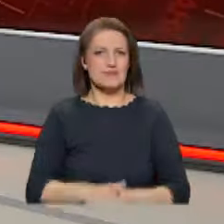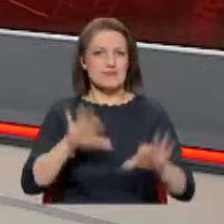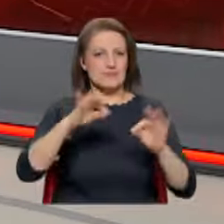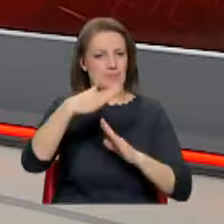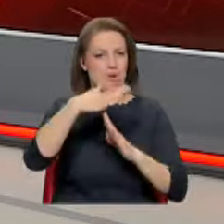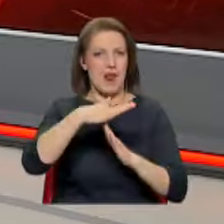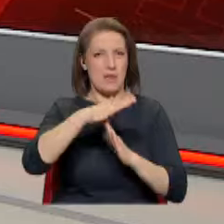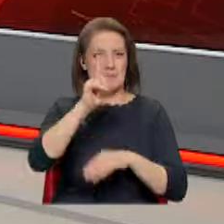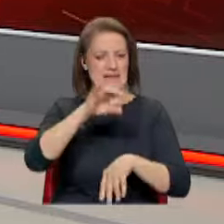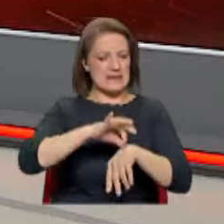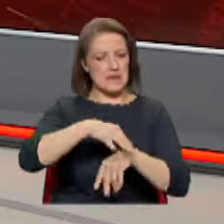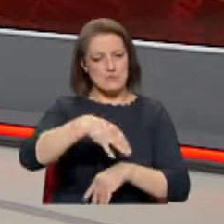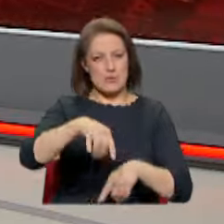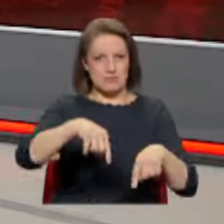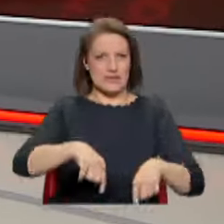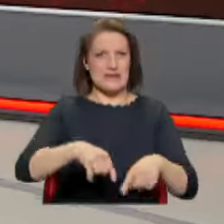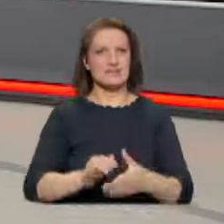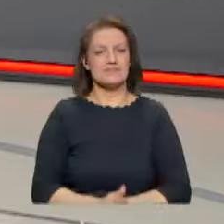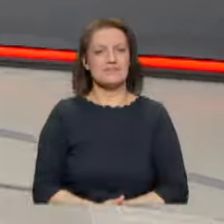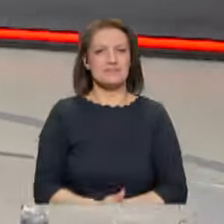Şimdi bir ara, bir dakika bölümünde buradayız.